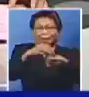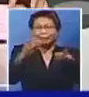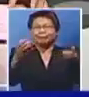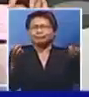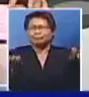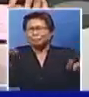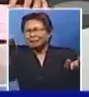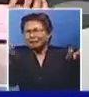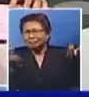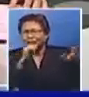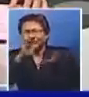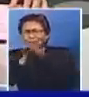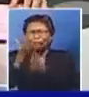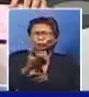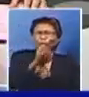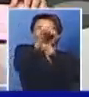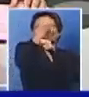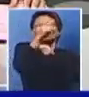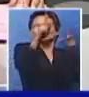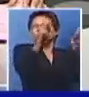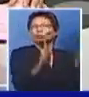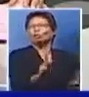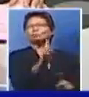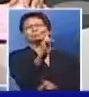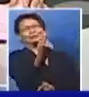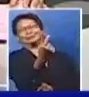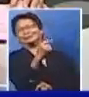menjadi juara untuk satu-satu kaum sahaja.